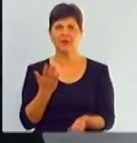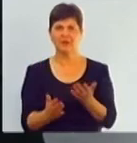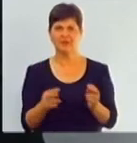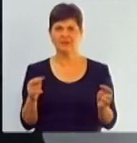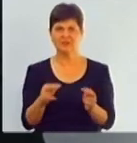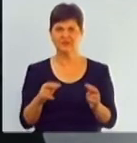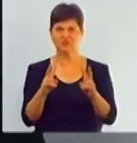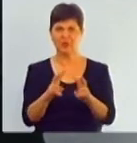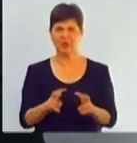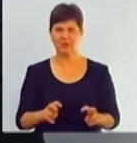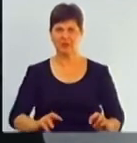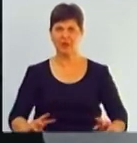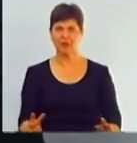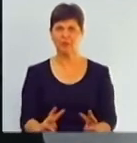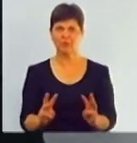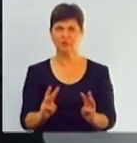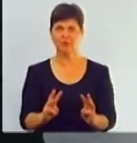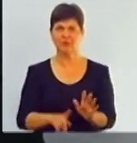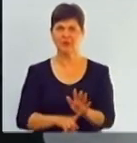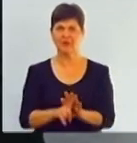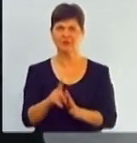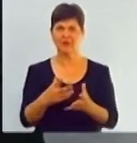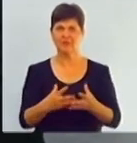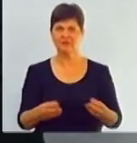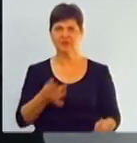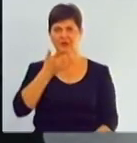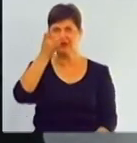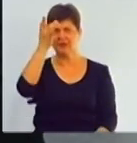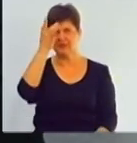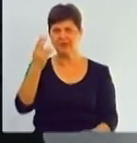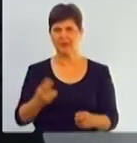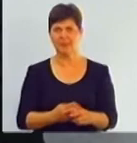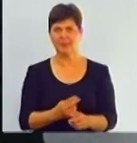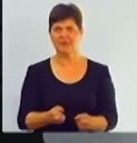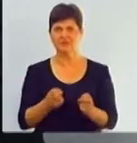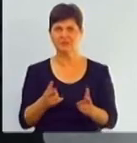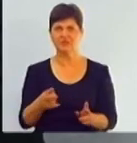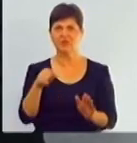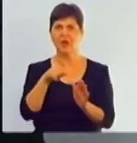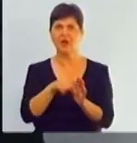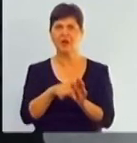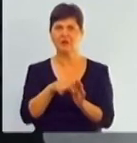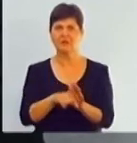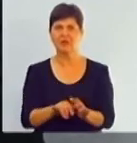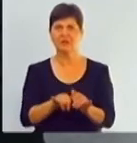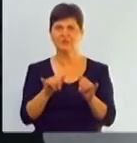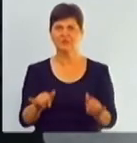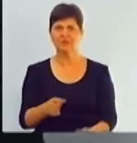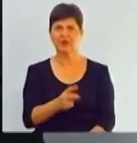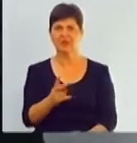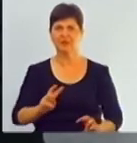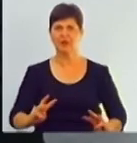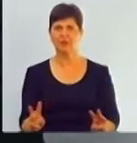аналіз пожеж, настання весняно-літнього пожежонебезпечного періоду характеризується збільшенням кількості пожеж